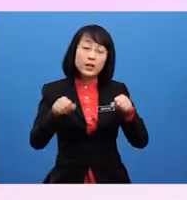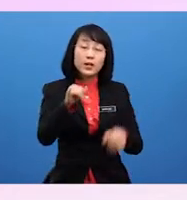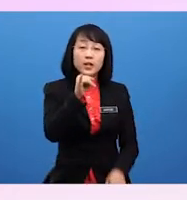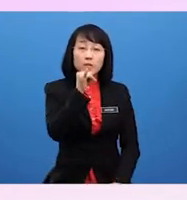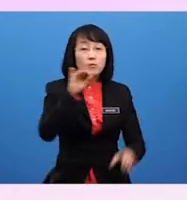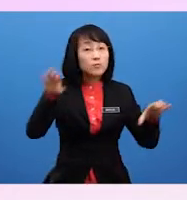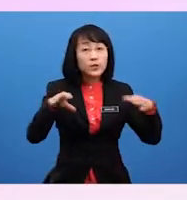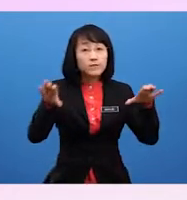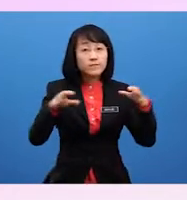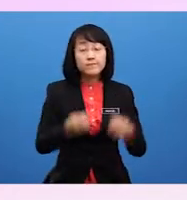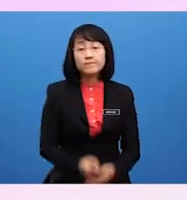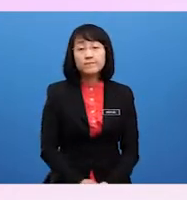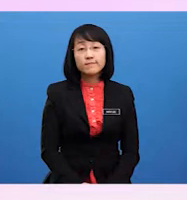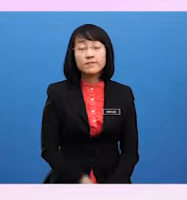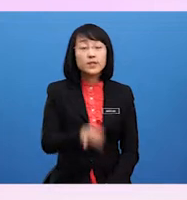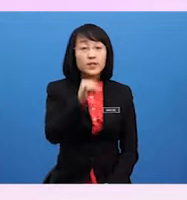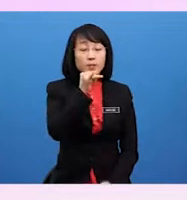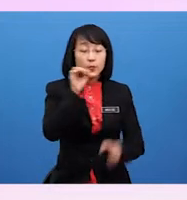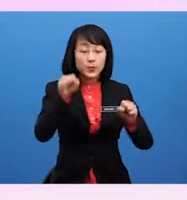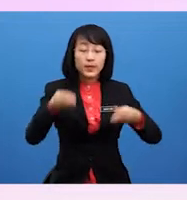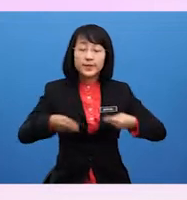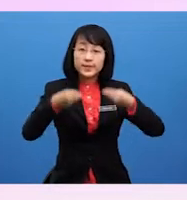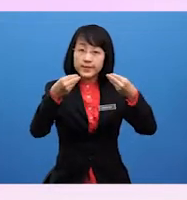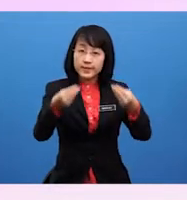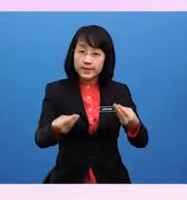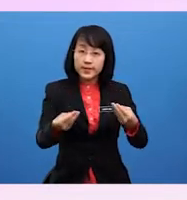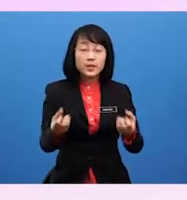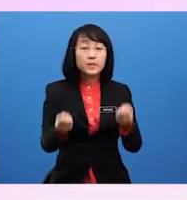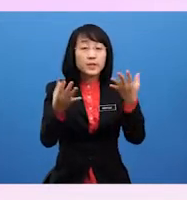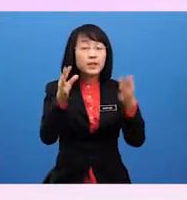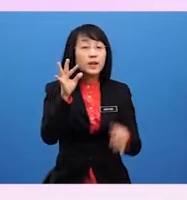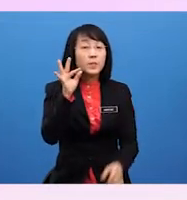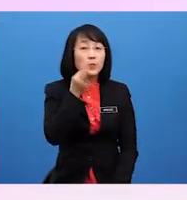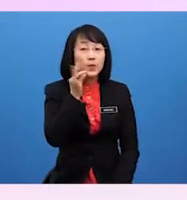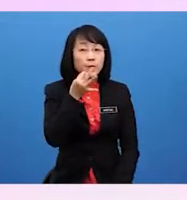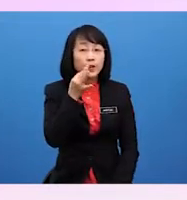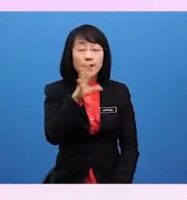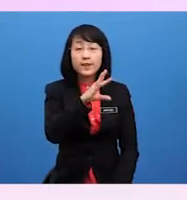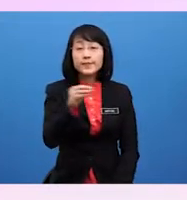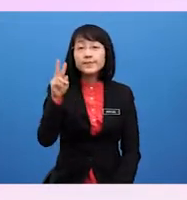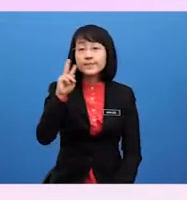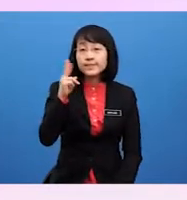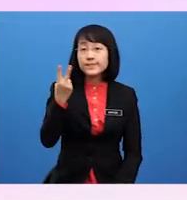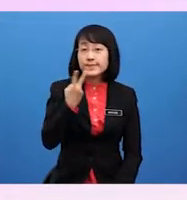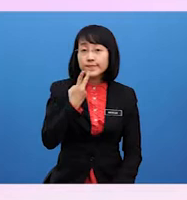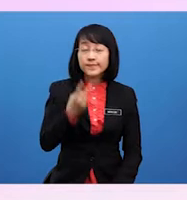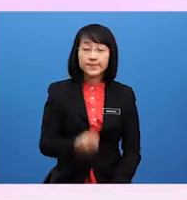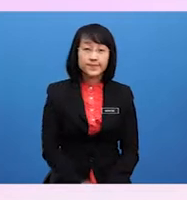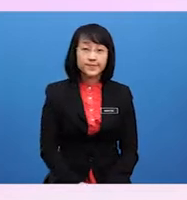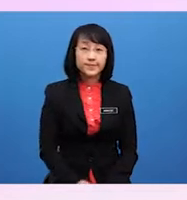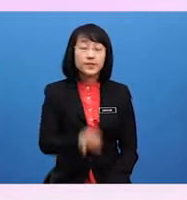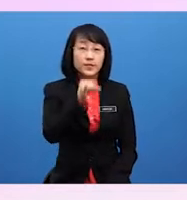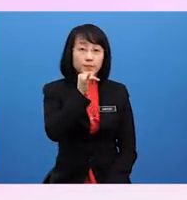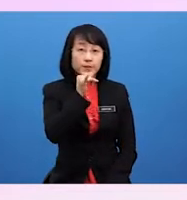lakukan? Ibunya boleh memberikannya lebih banyak buah-buahan dan sayur-sayuran.